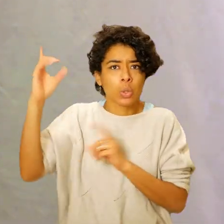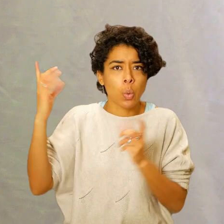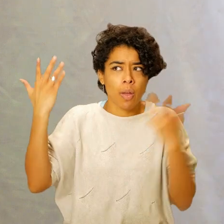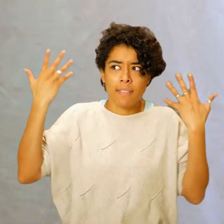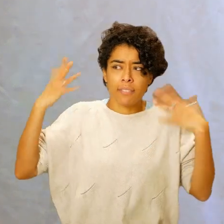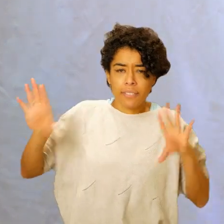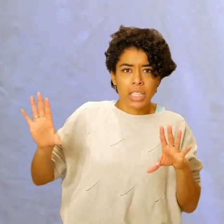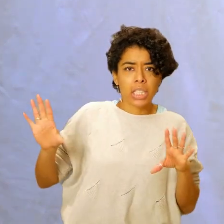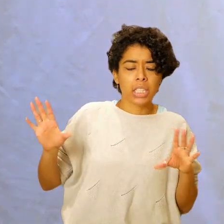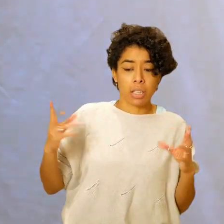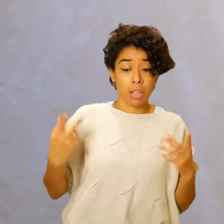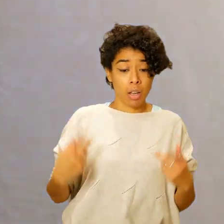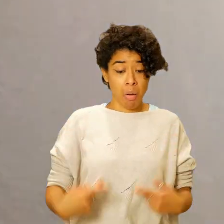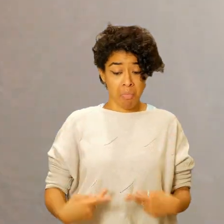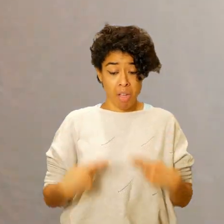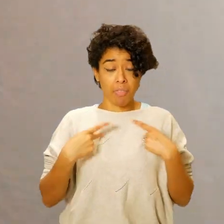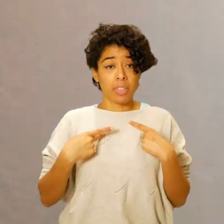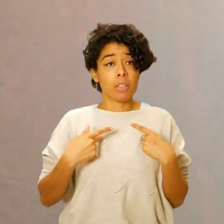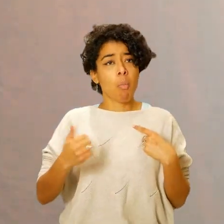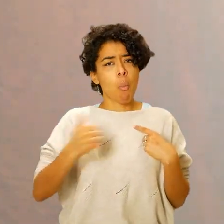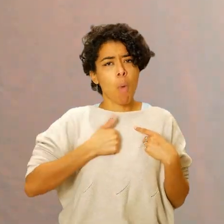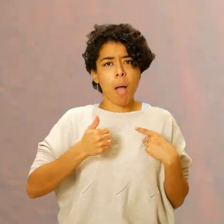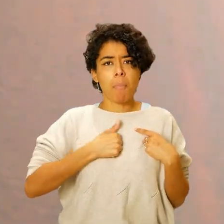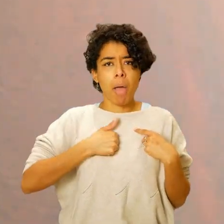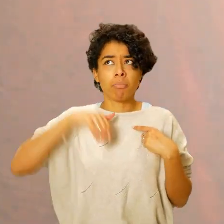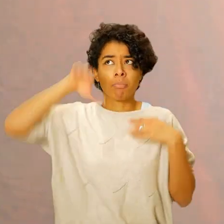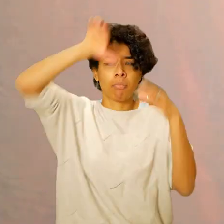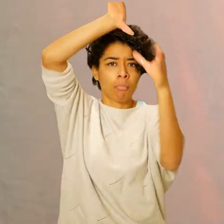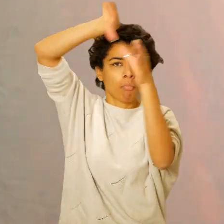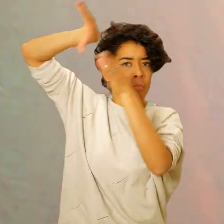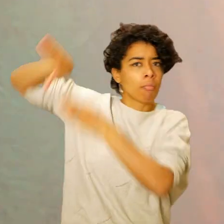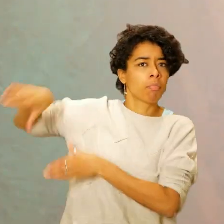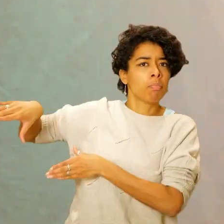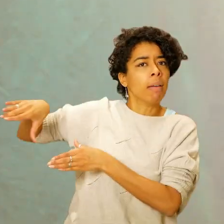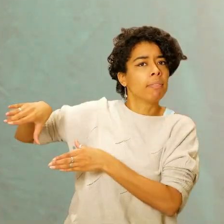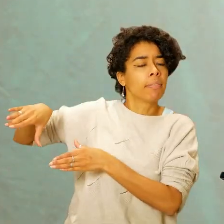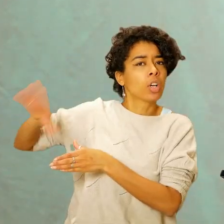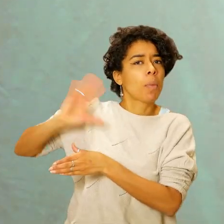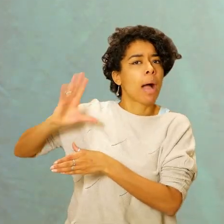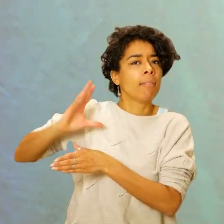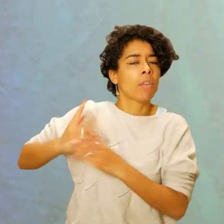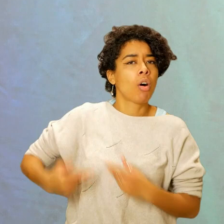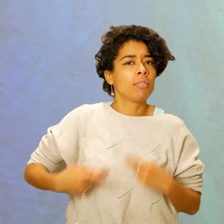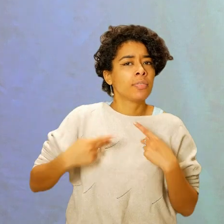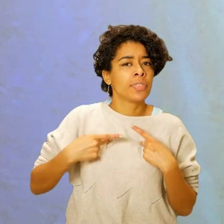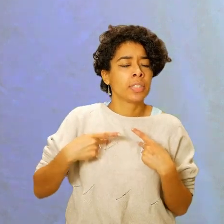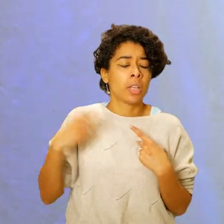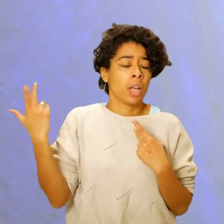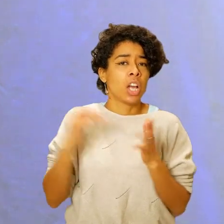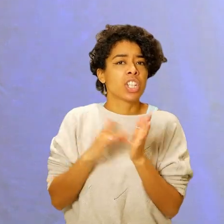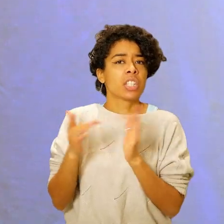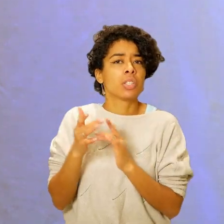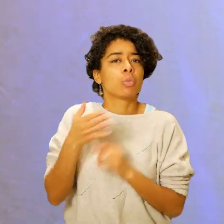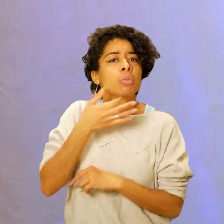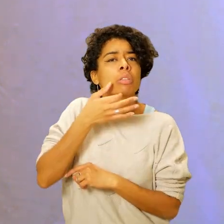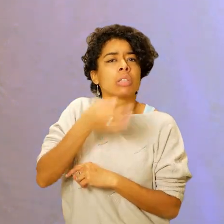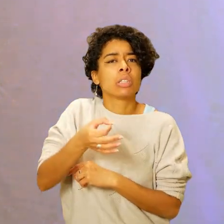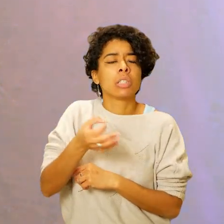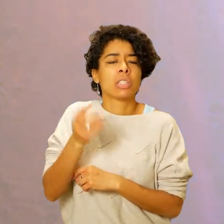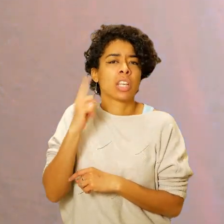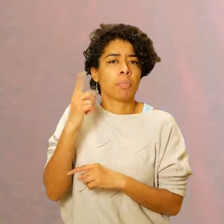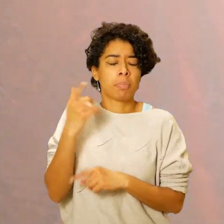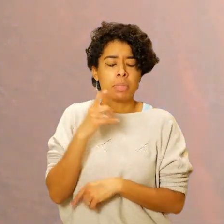même reprendre ta vie en main comme tu l'avais délaissé avant. C'est comme dira Jésus, c'est comme le chien qui retourne à son vomi.